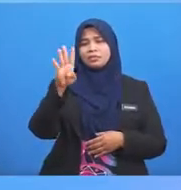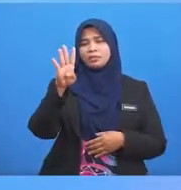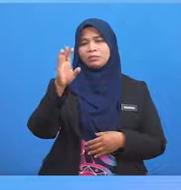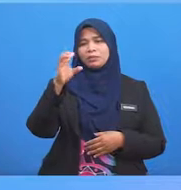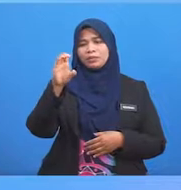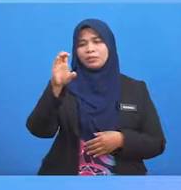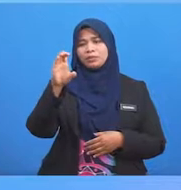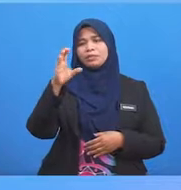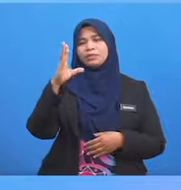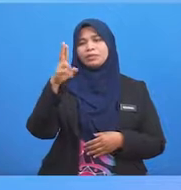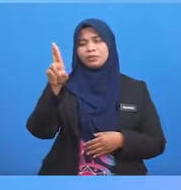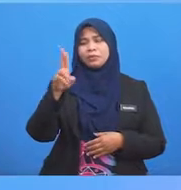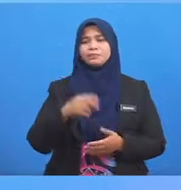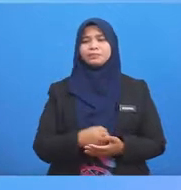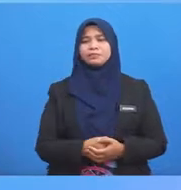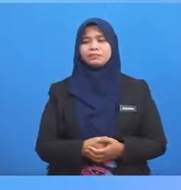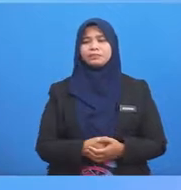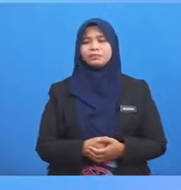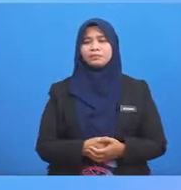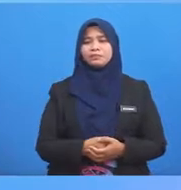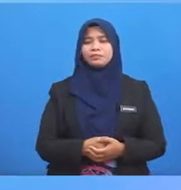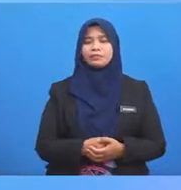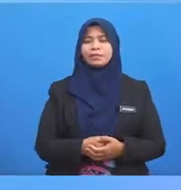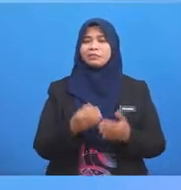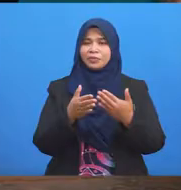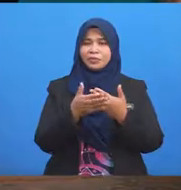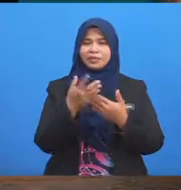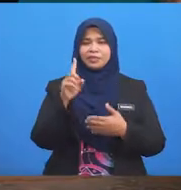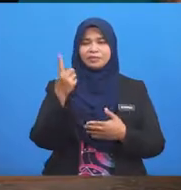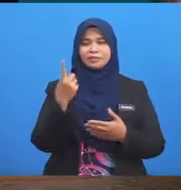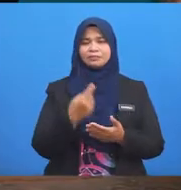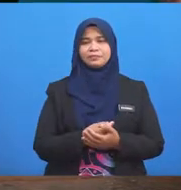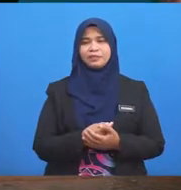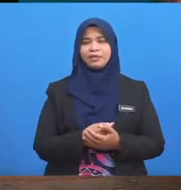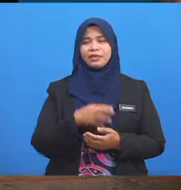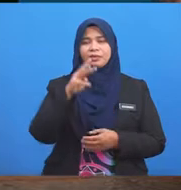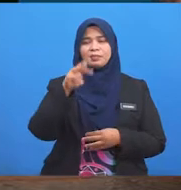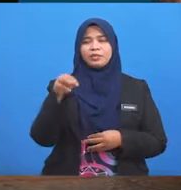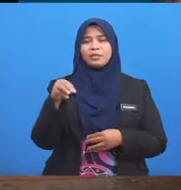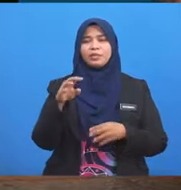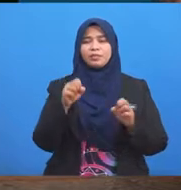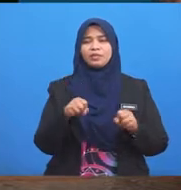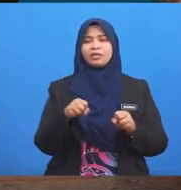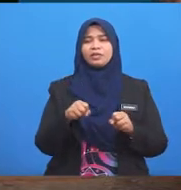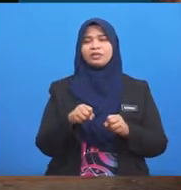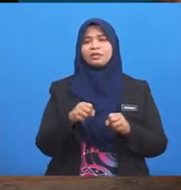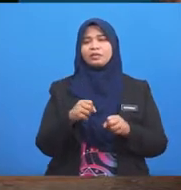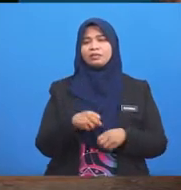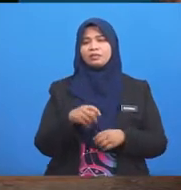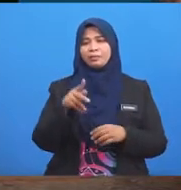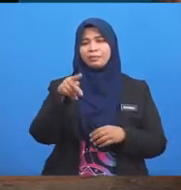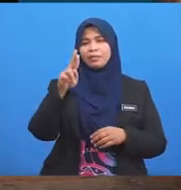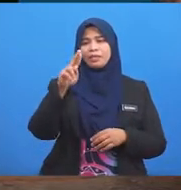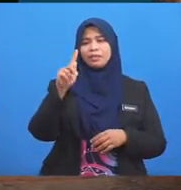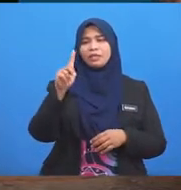RM140,000. Mudah sahaja kan murid-murid akad Al-Kafalah ini? Murid-murid boleh mempraktikkan akad ini